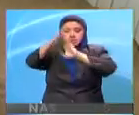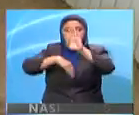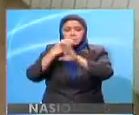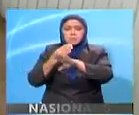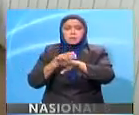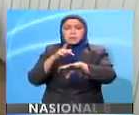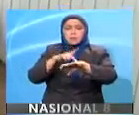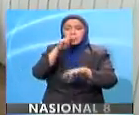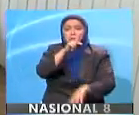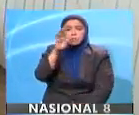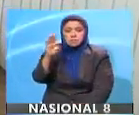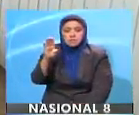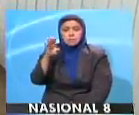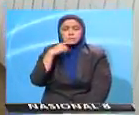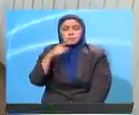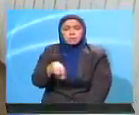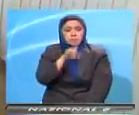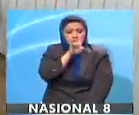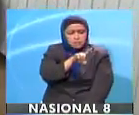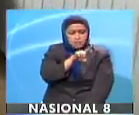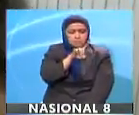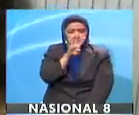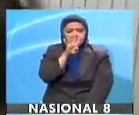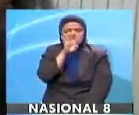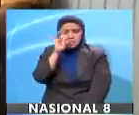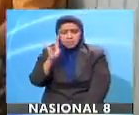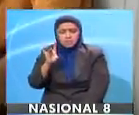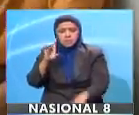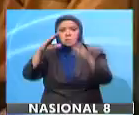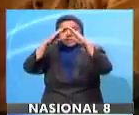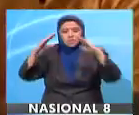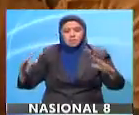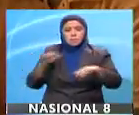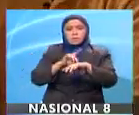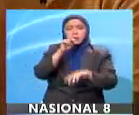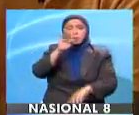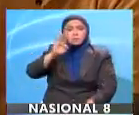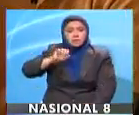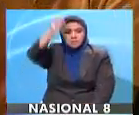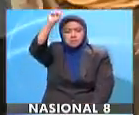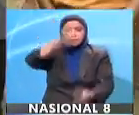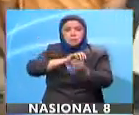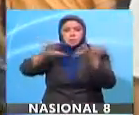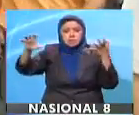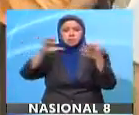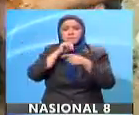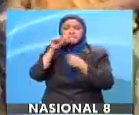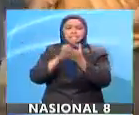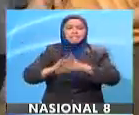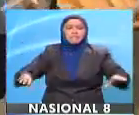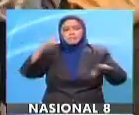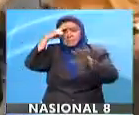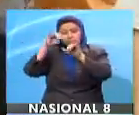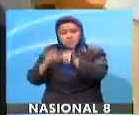148 buah rumah rosak manakala 12 yang lain disahkan tidak selamat untuk didiami beliau percaya jumlahnya akan